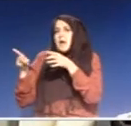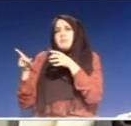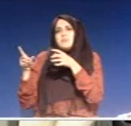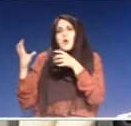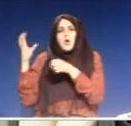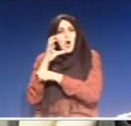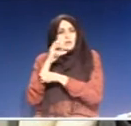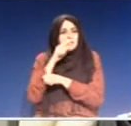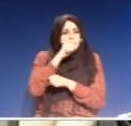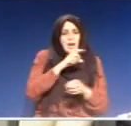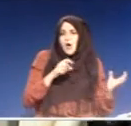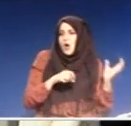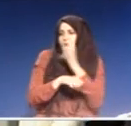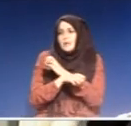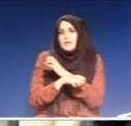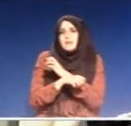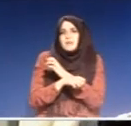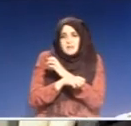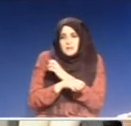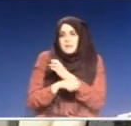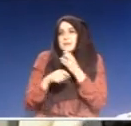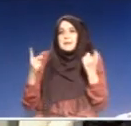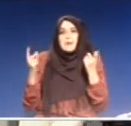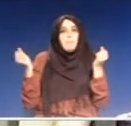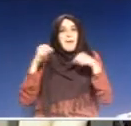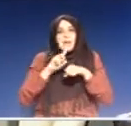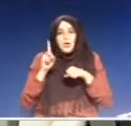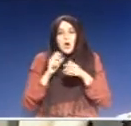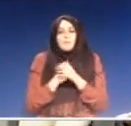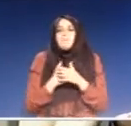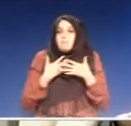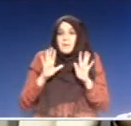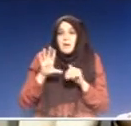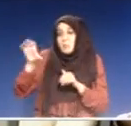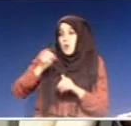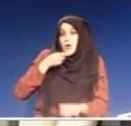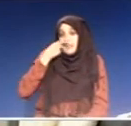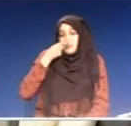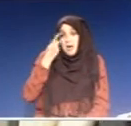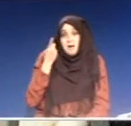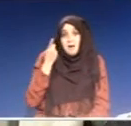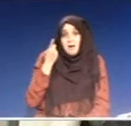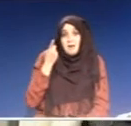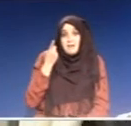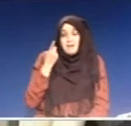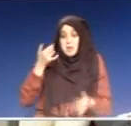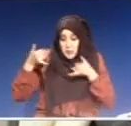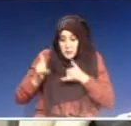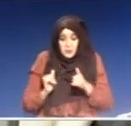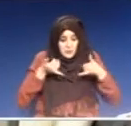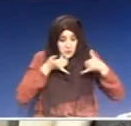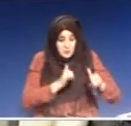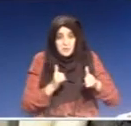حين نزول عند رأي الخبراء، يلا اختلفوا كما الأخت سعيدة مع الخصم نتاعهم يعني جارهم، حنا ندعوهم باش يجلسوا هما أيضا